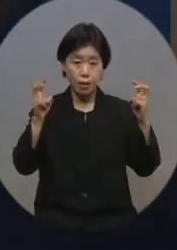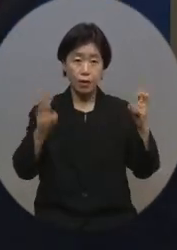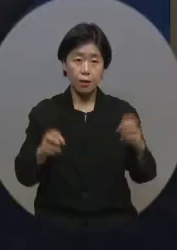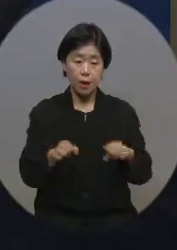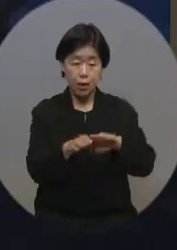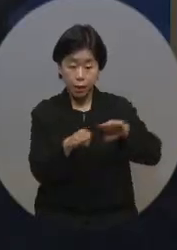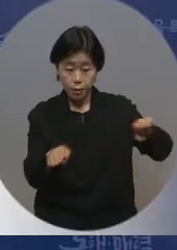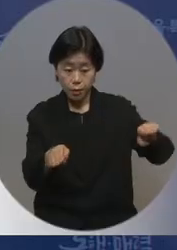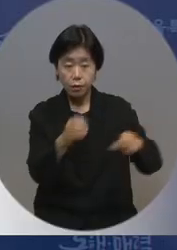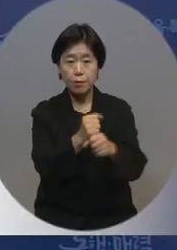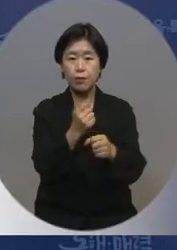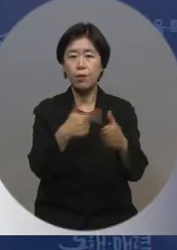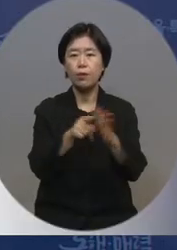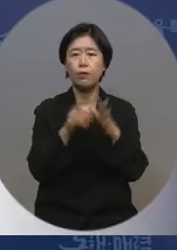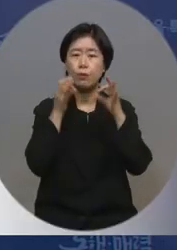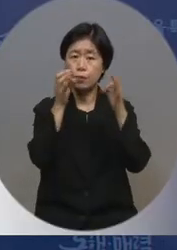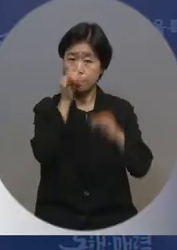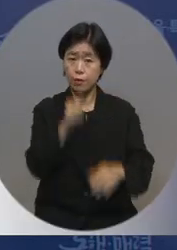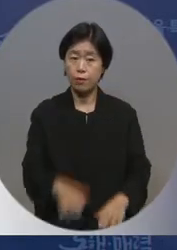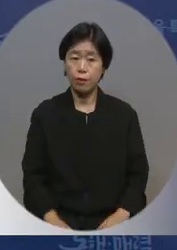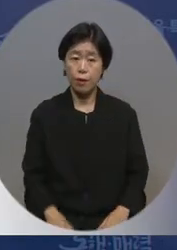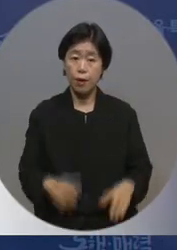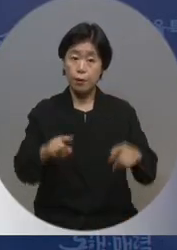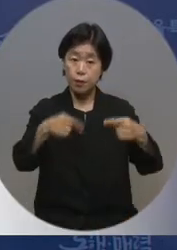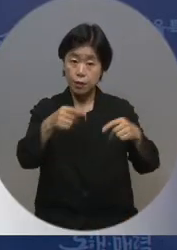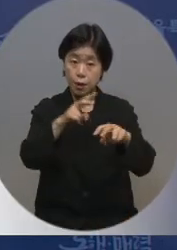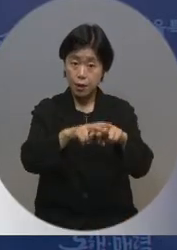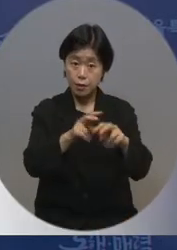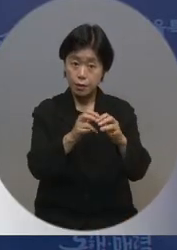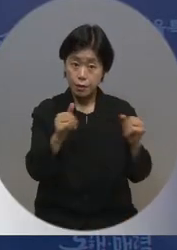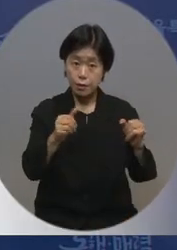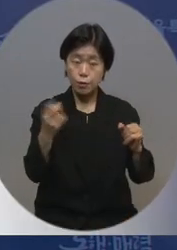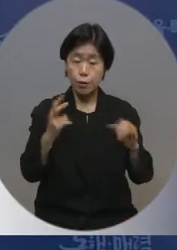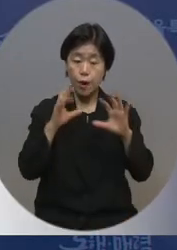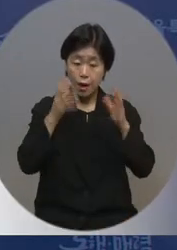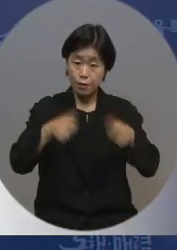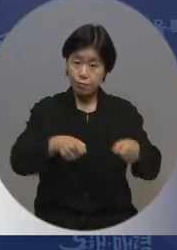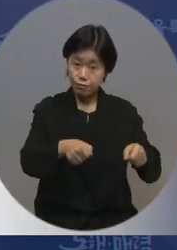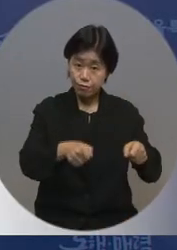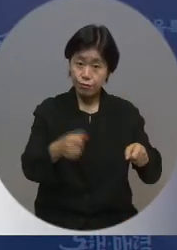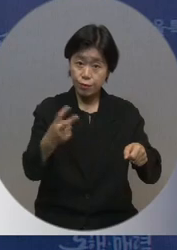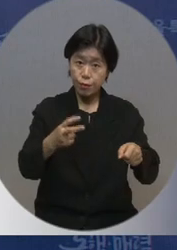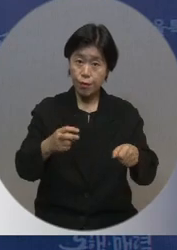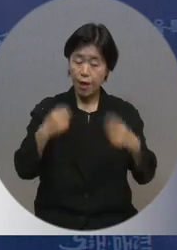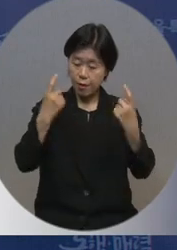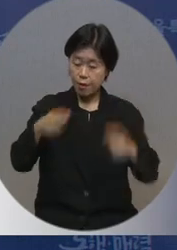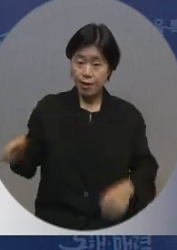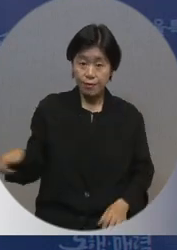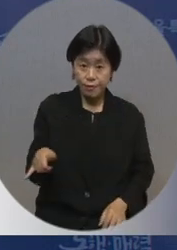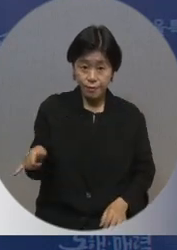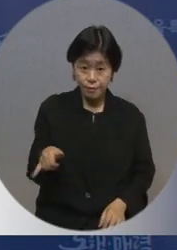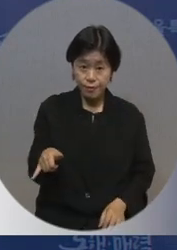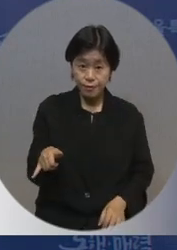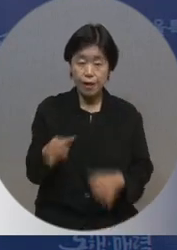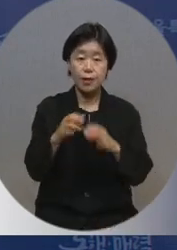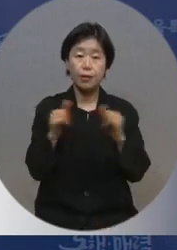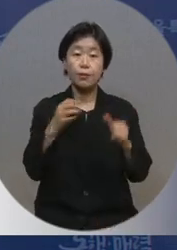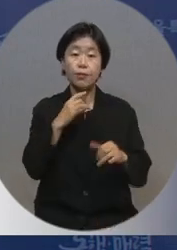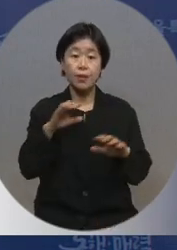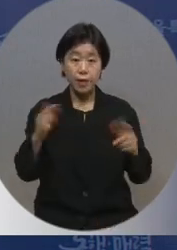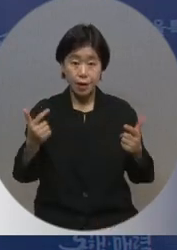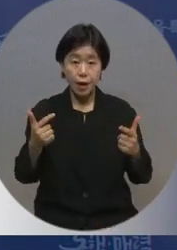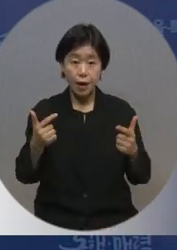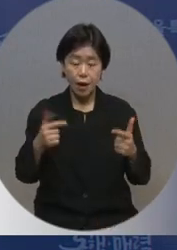나섰습니다. 휠체어를 이용하시는 분들이나 유모차 아니면 뭐 캐리어를 끌고 오시는 그런 고객뿐만 아니라 저희